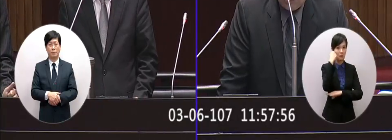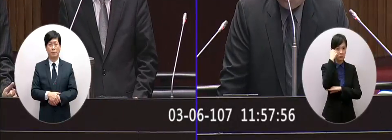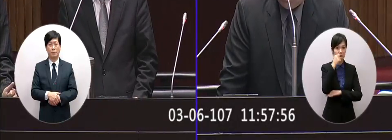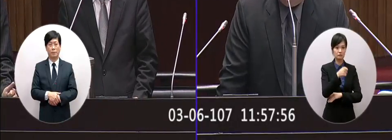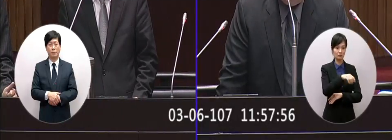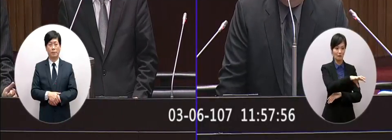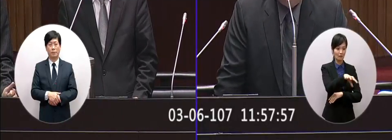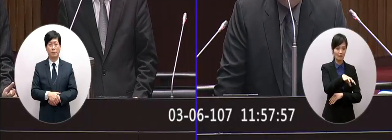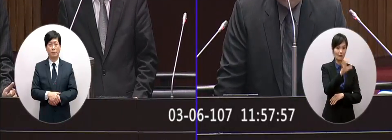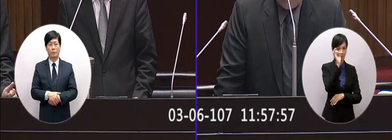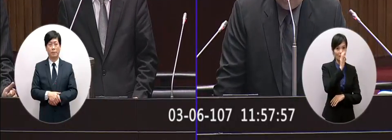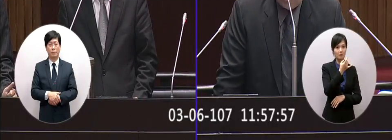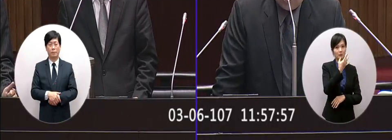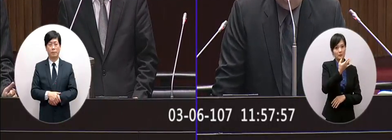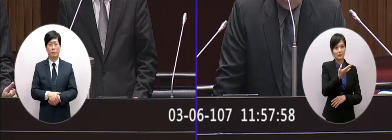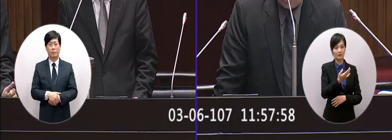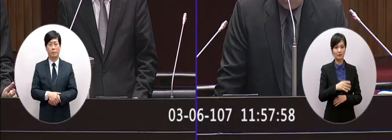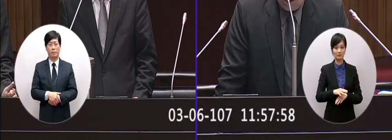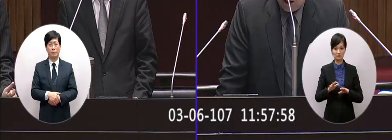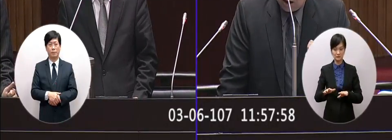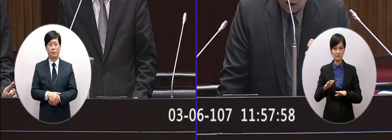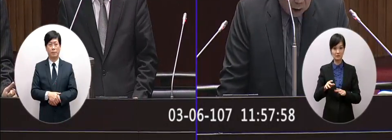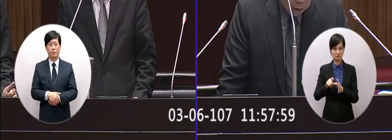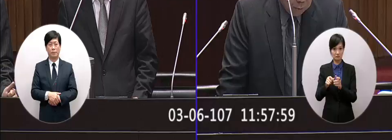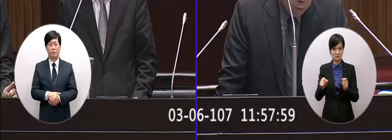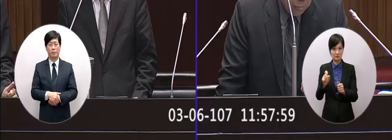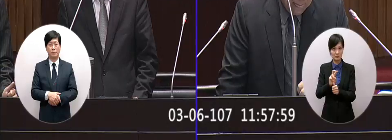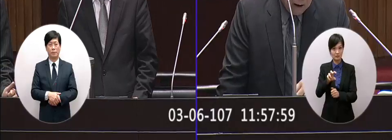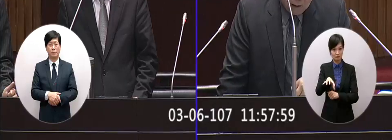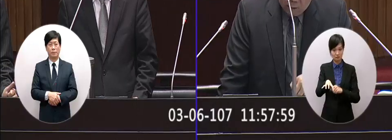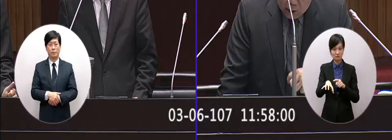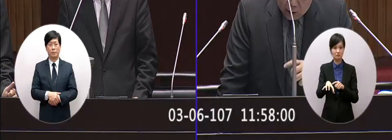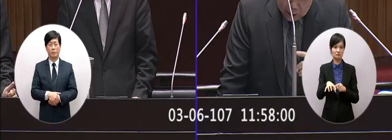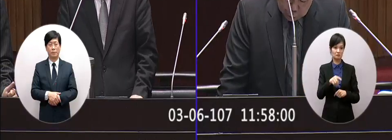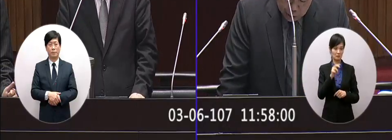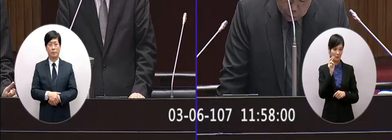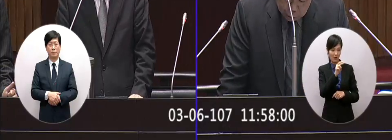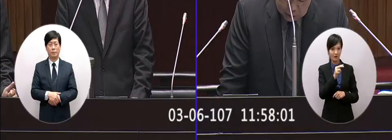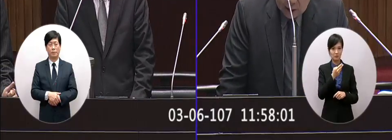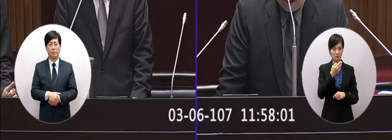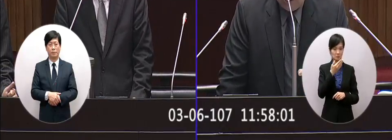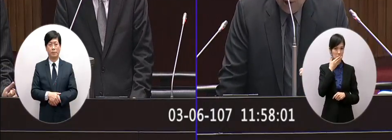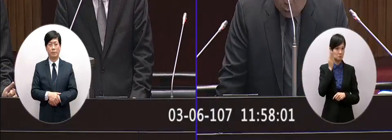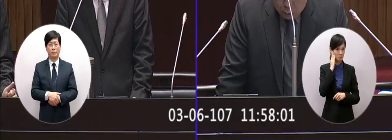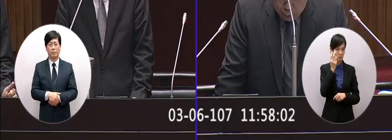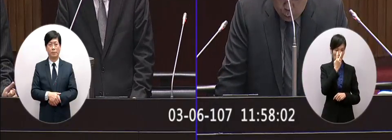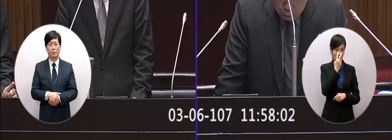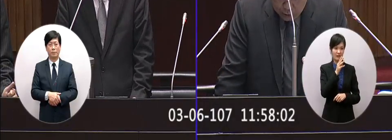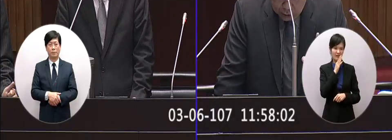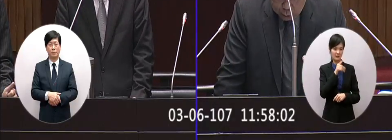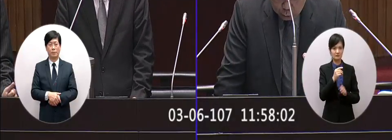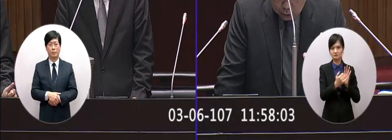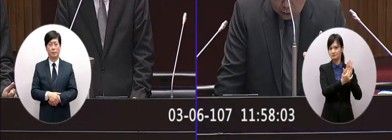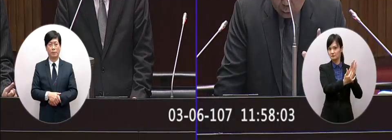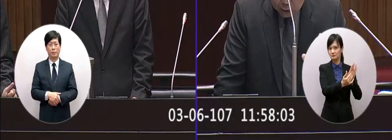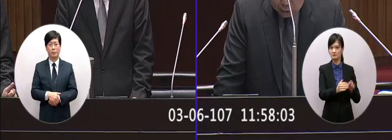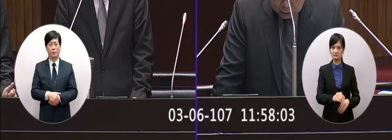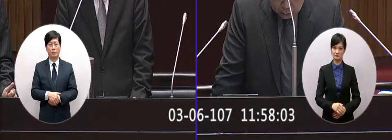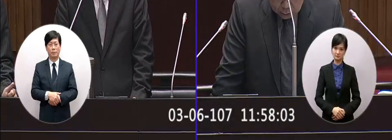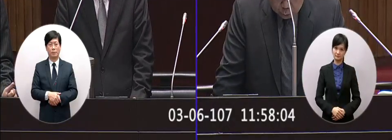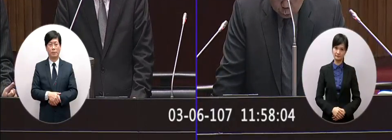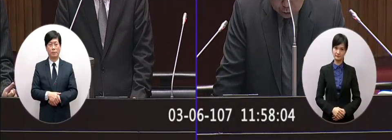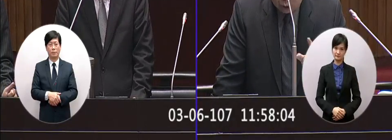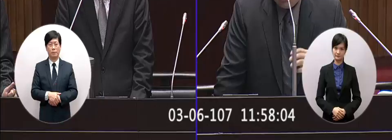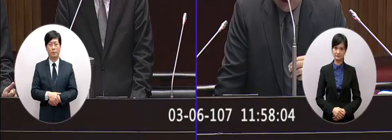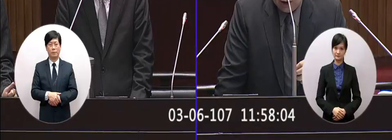构然后也不收这样子的老人。好，那所以就是说在这里面我们部分的就是说资源